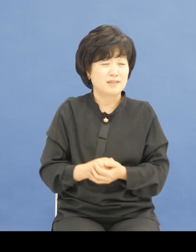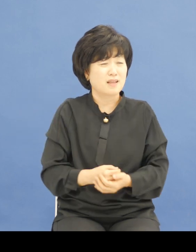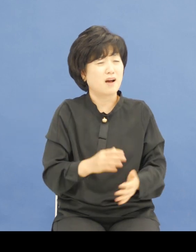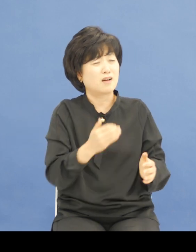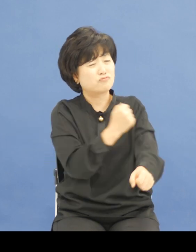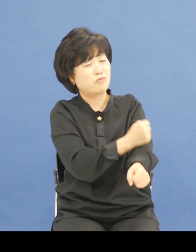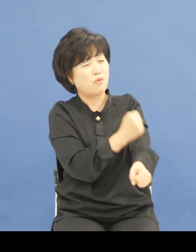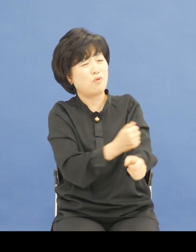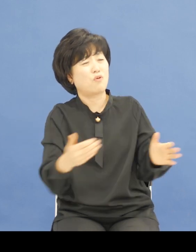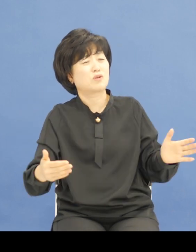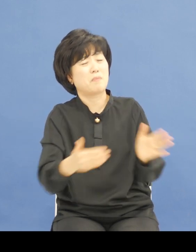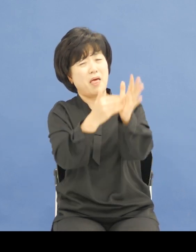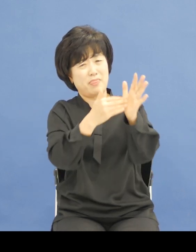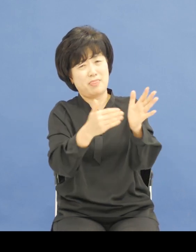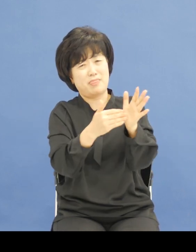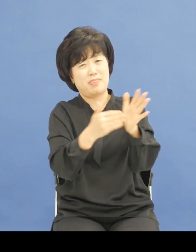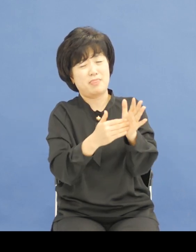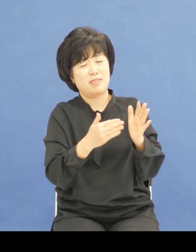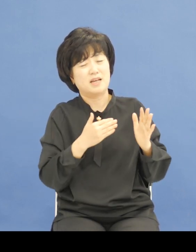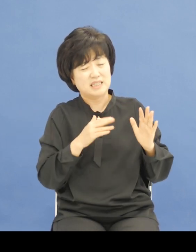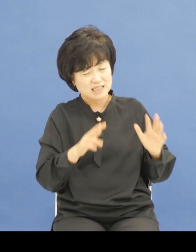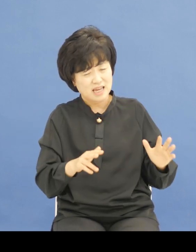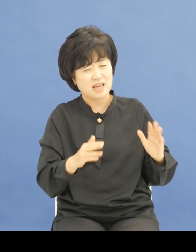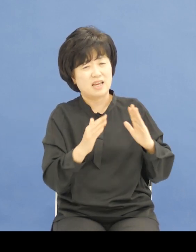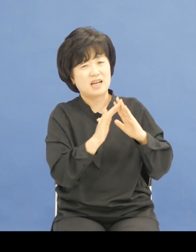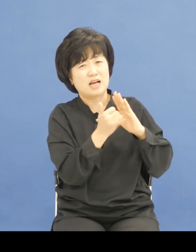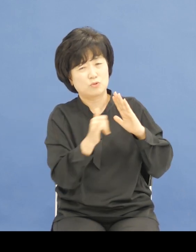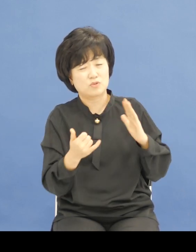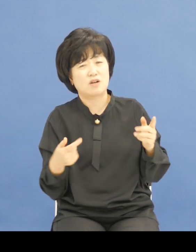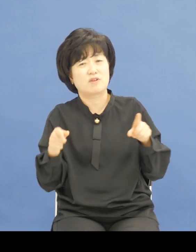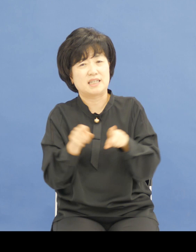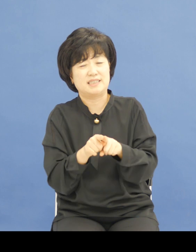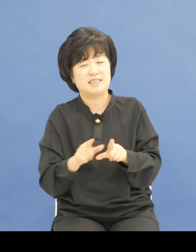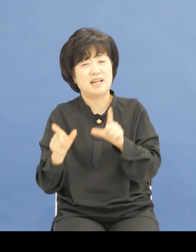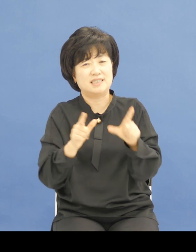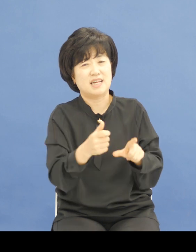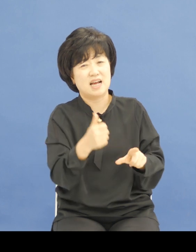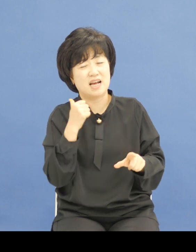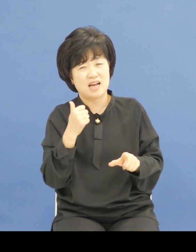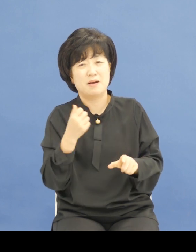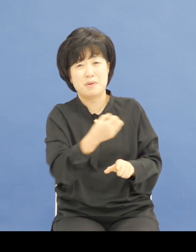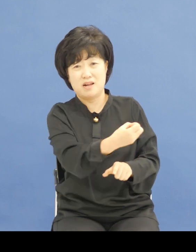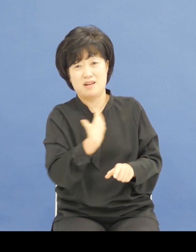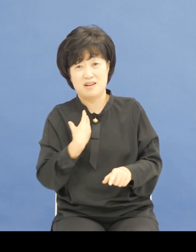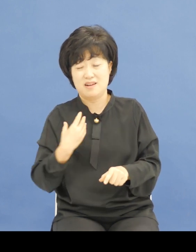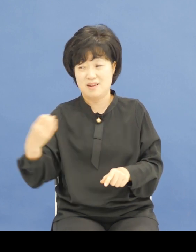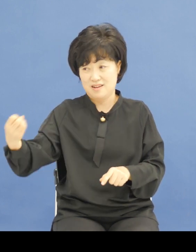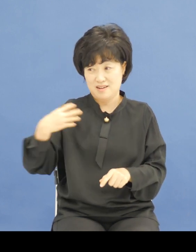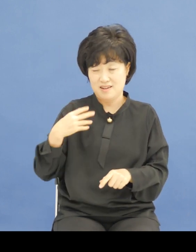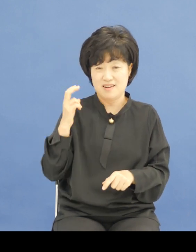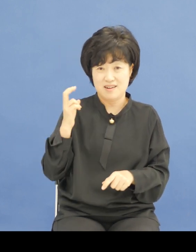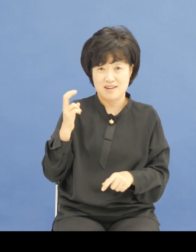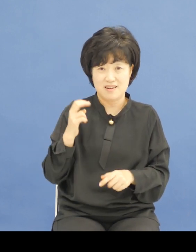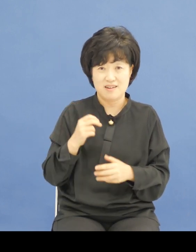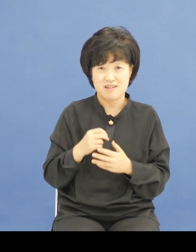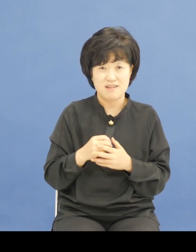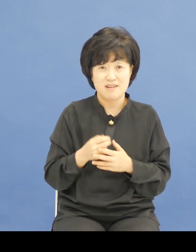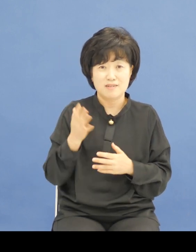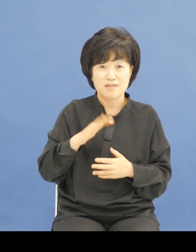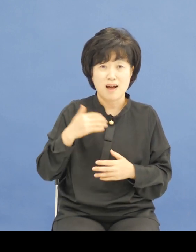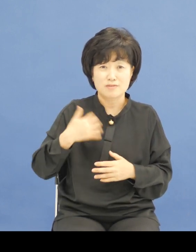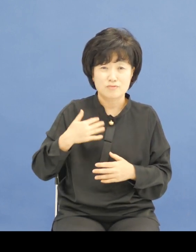가족들과 안락한 생활을 좀 보내시면서 시간을 보내실 수도 있는데 지금 계속 이렇게 열심히 피그미족을 위해 선교하고